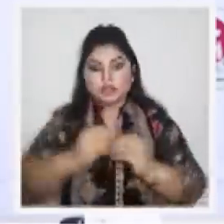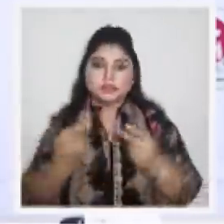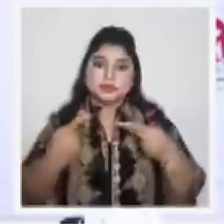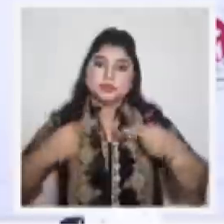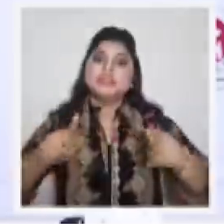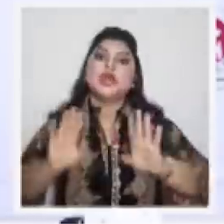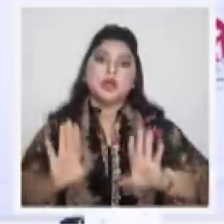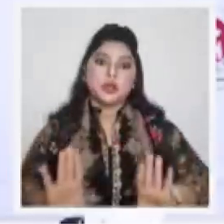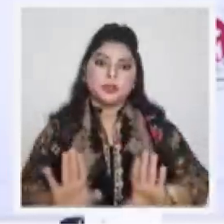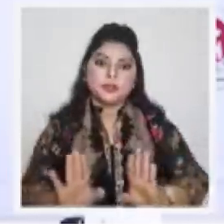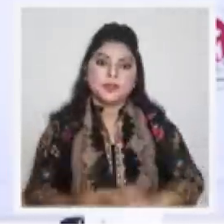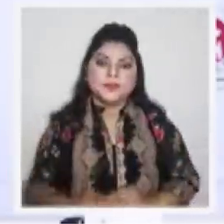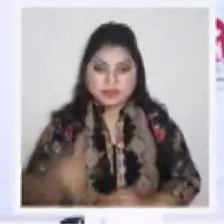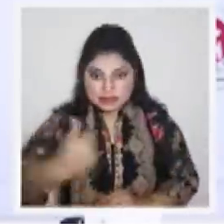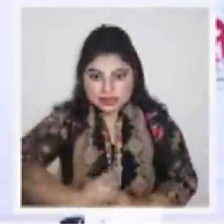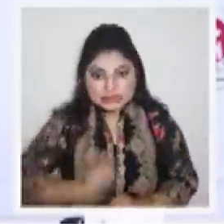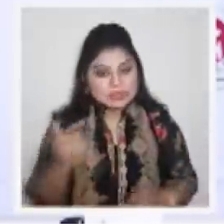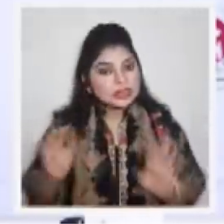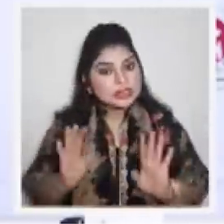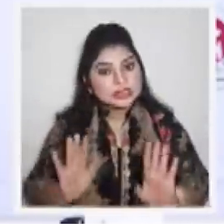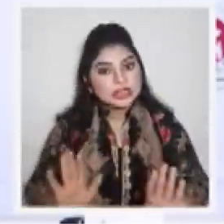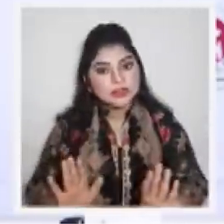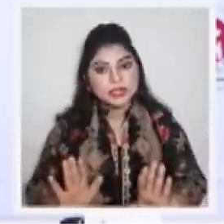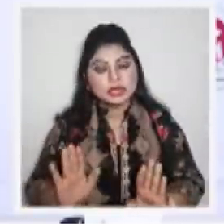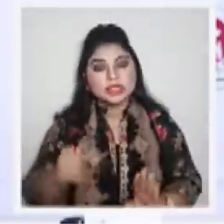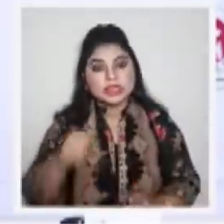অসংক্রামক ব্যাধিতে ভুগছেন তারা এই করোনাতে আক্রান্ত হলে